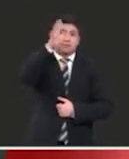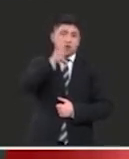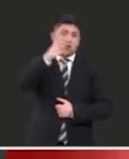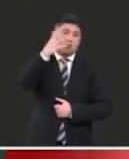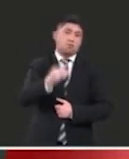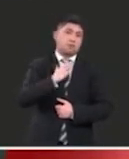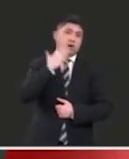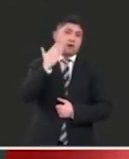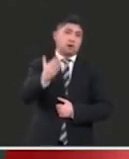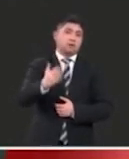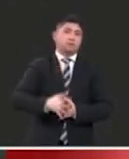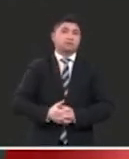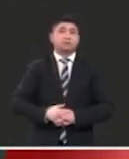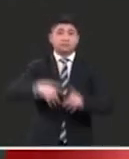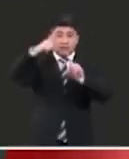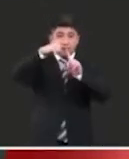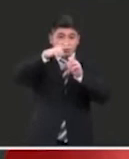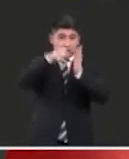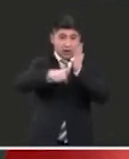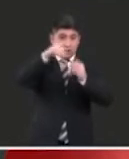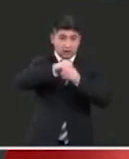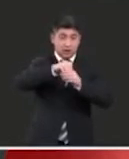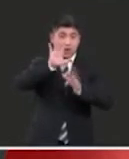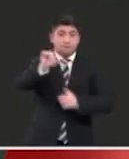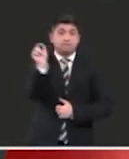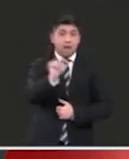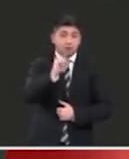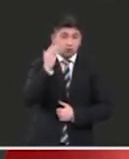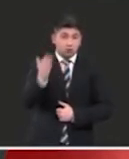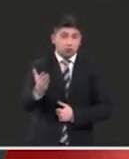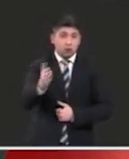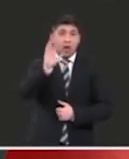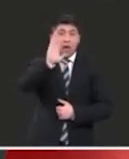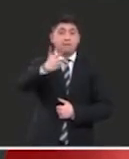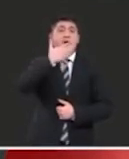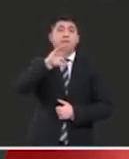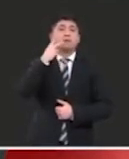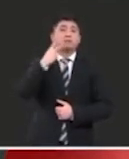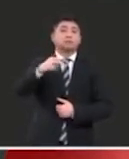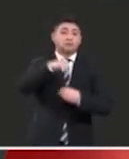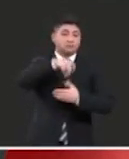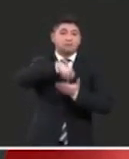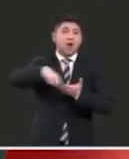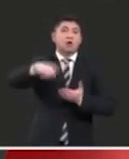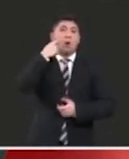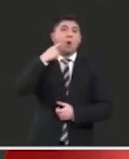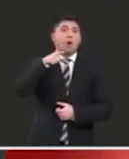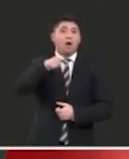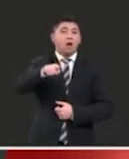oluyoruz. Temmuz ayında hem memurlarımızın hem emeklilerimizin maaşlarına